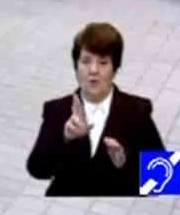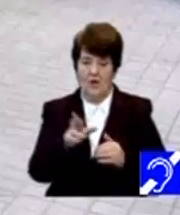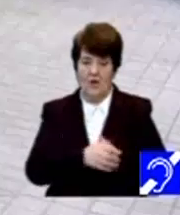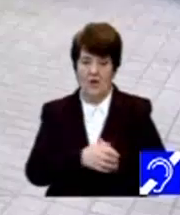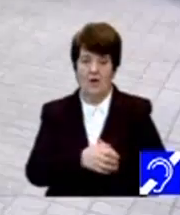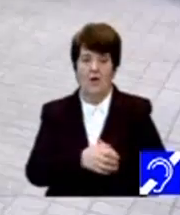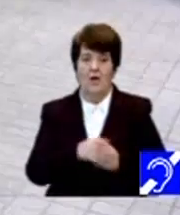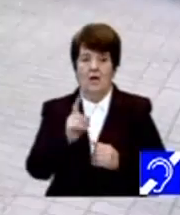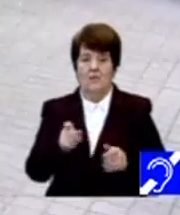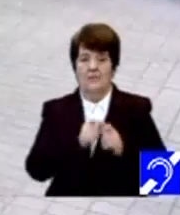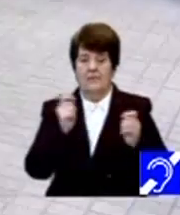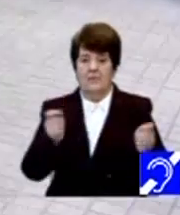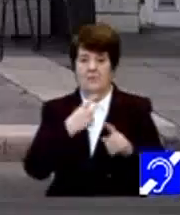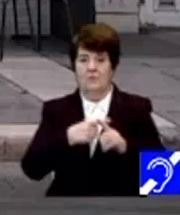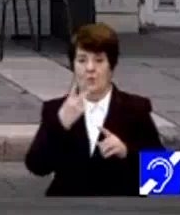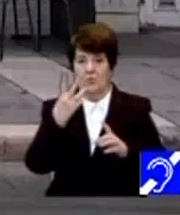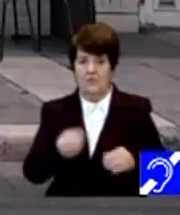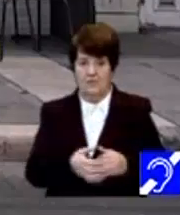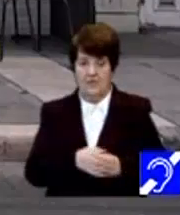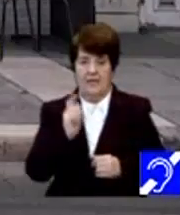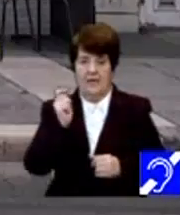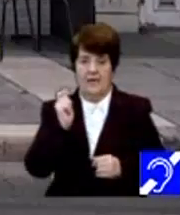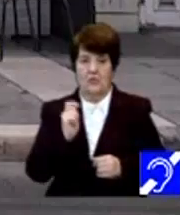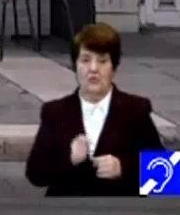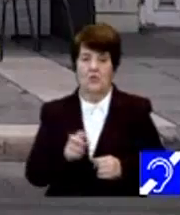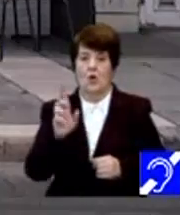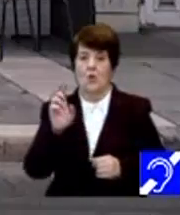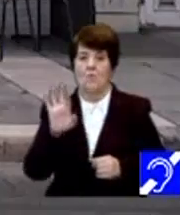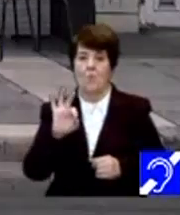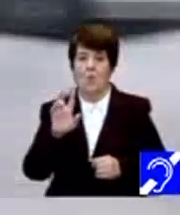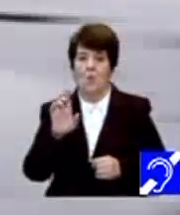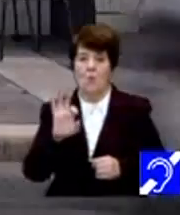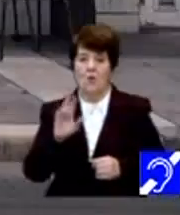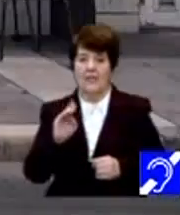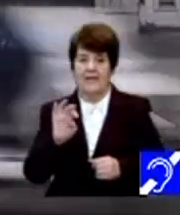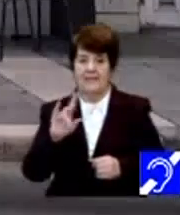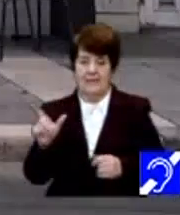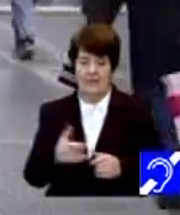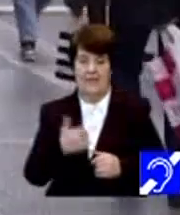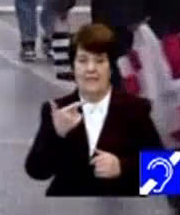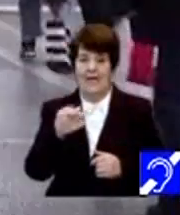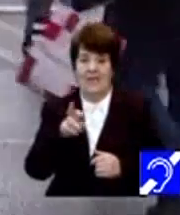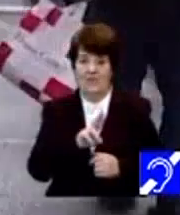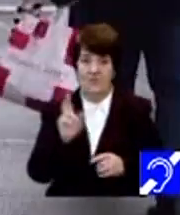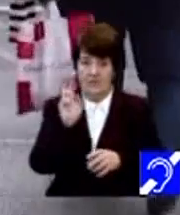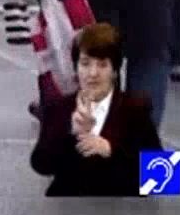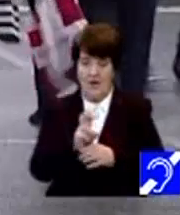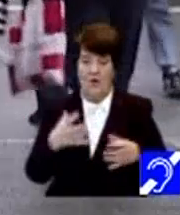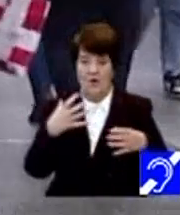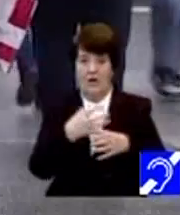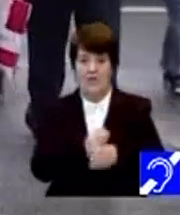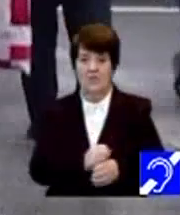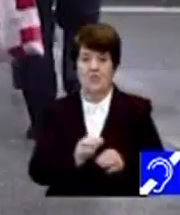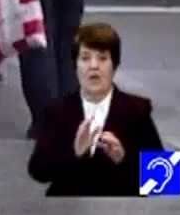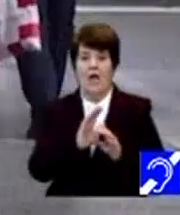7 ianuarie. Bisericile vor fi deschise doar două zile, de Crăciun și de Bobotează. Pentru cei care merg în Grecia, autoritățile